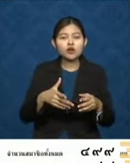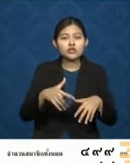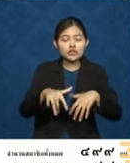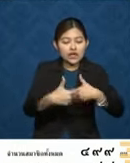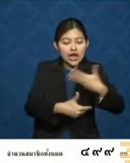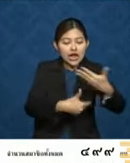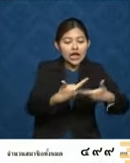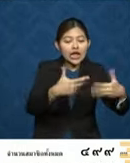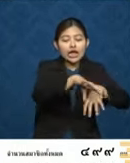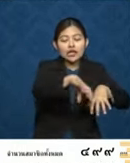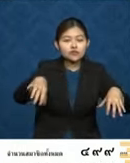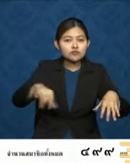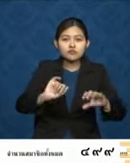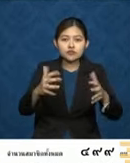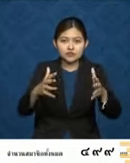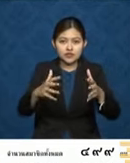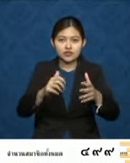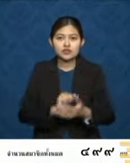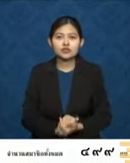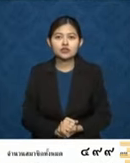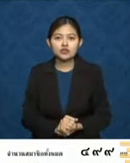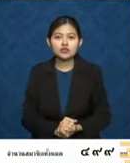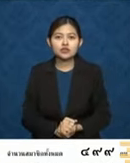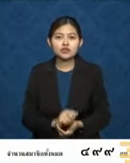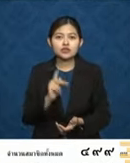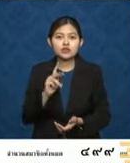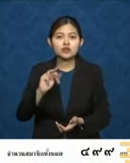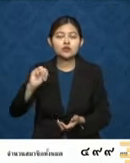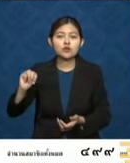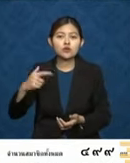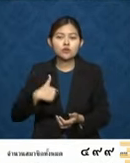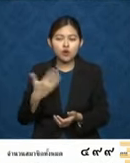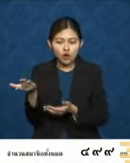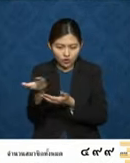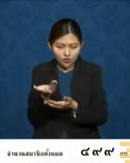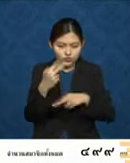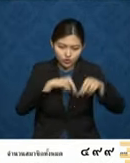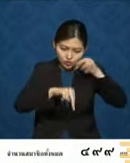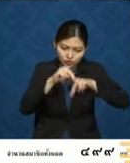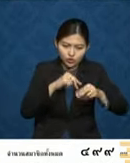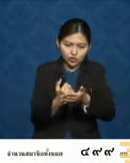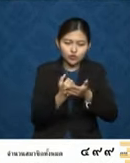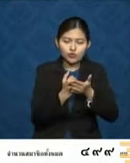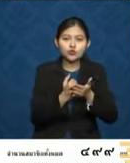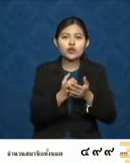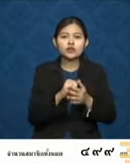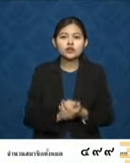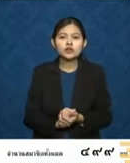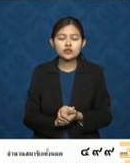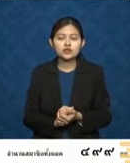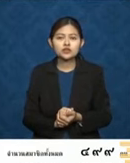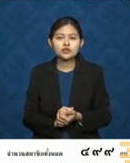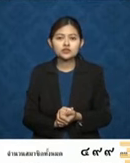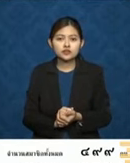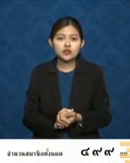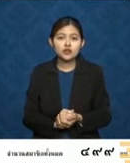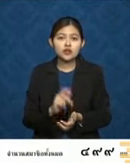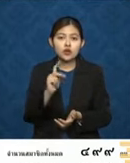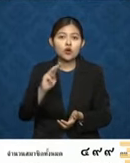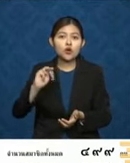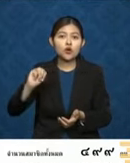เพราะฉะนั้นให้กรมทางหลวงกลับมาดูแลหน่อยนะครับน้ำไฟไปตัดเขาให้กลับขึ้นมาหน่อยนะครับกรมทาง